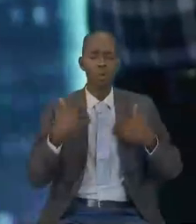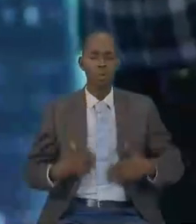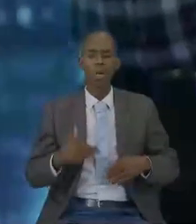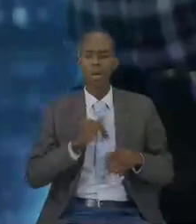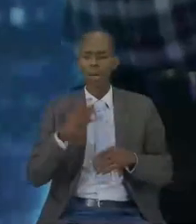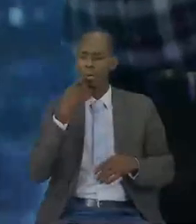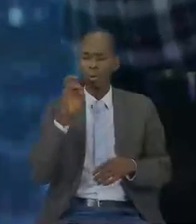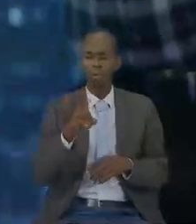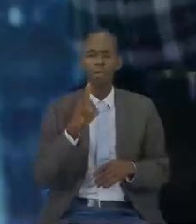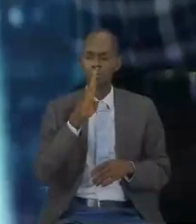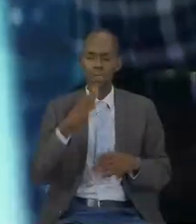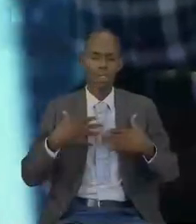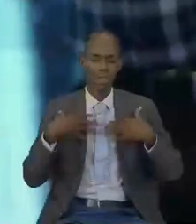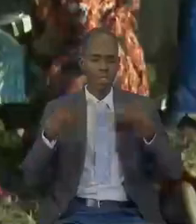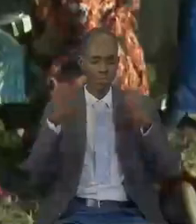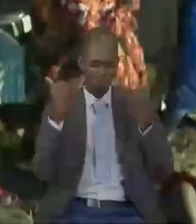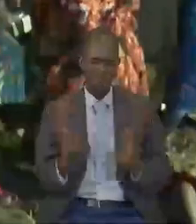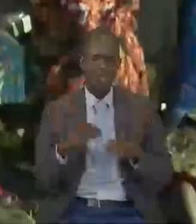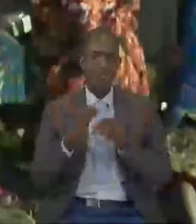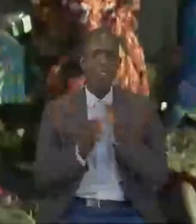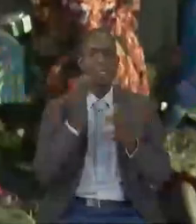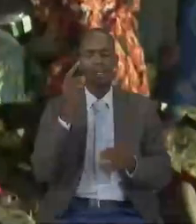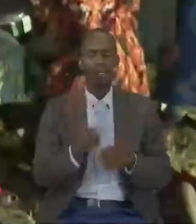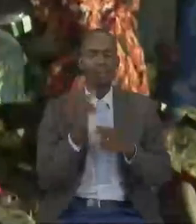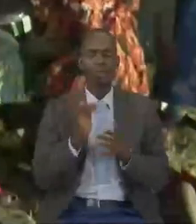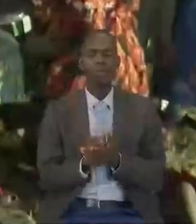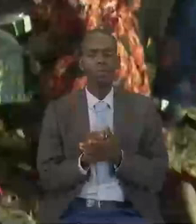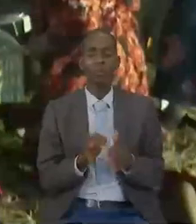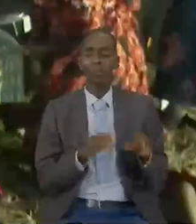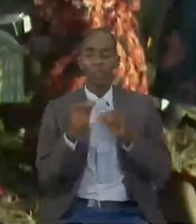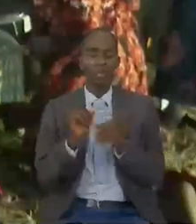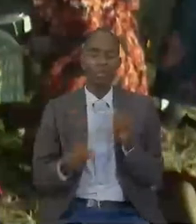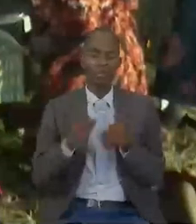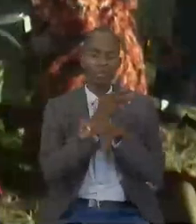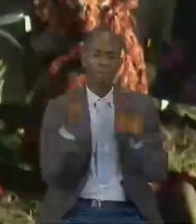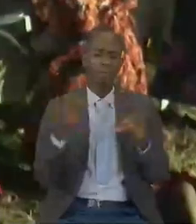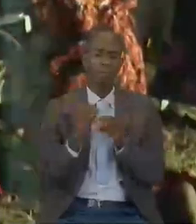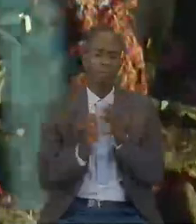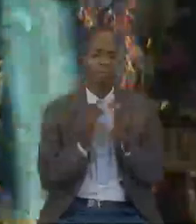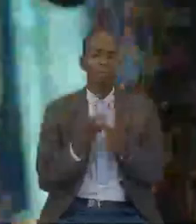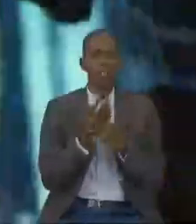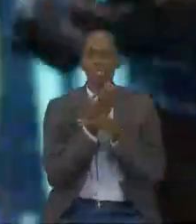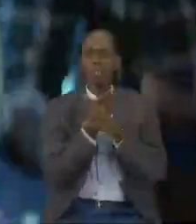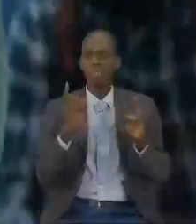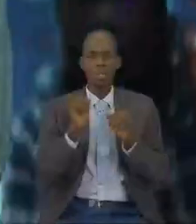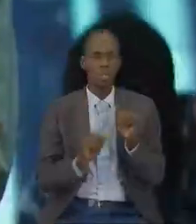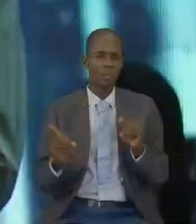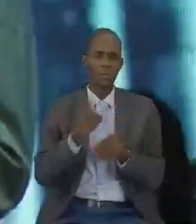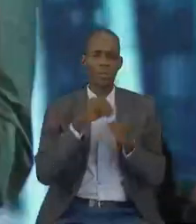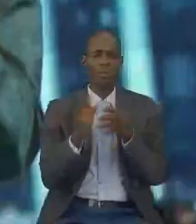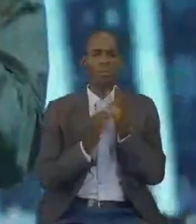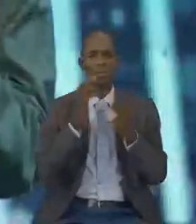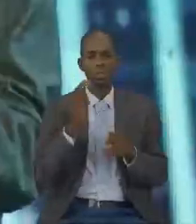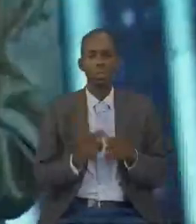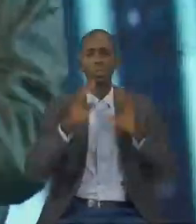n'importe quelle part dans le corps, je commande maintenant, soyez guéris maintenant. Soyez affranchis.